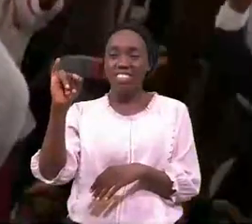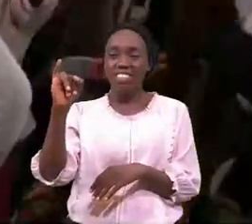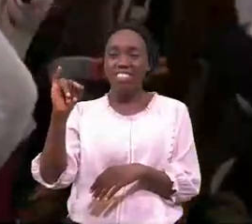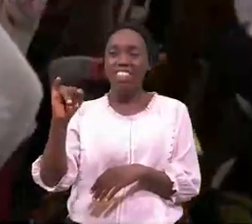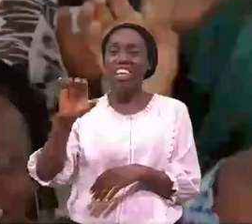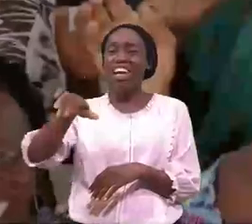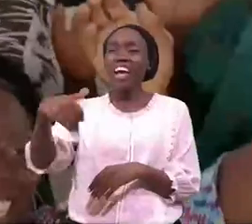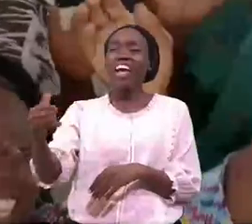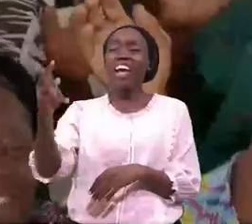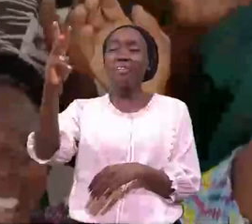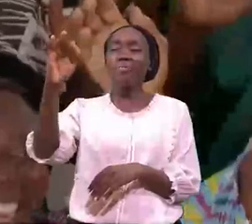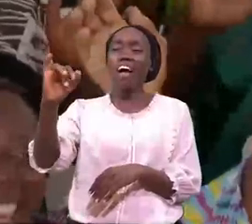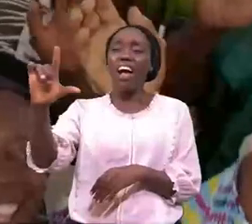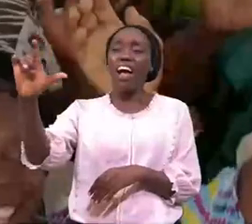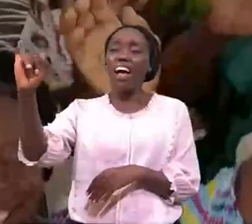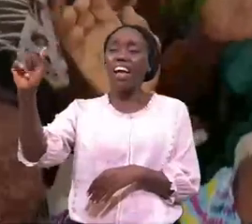Un autre William là-bas.